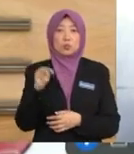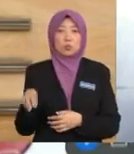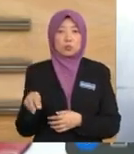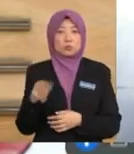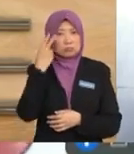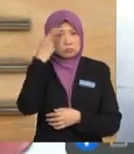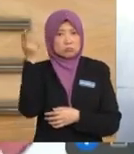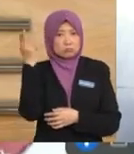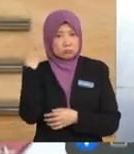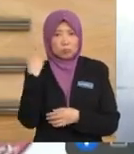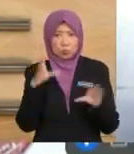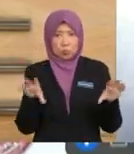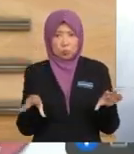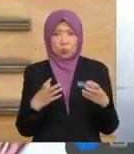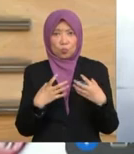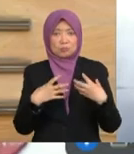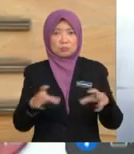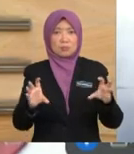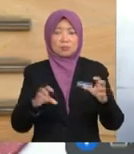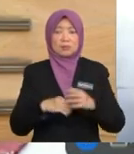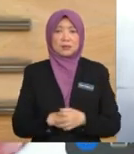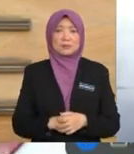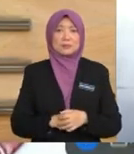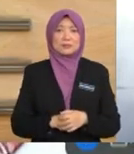hebat. Semua anak murid cikgu hebat tu. Wow.